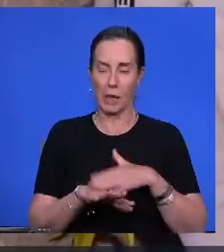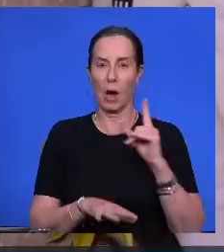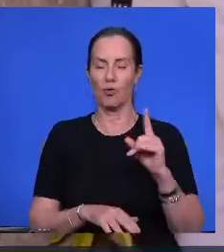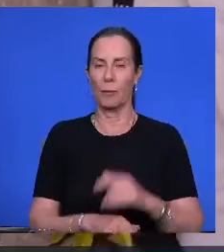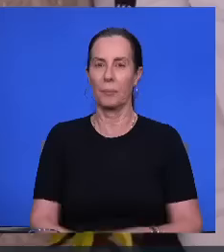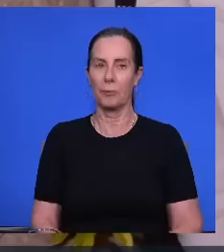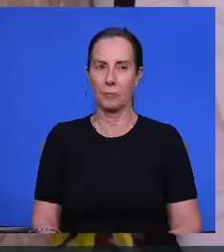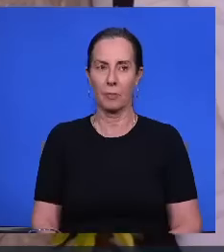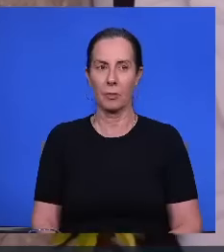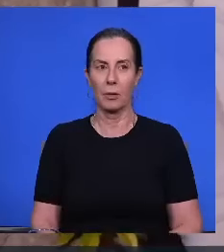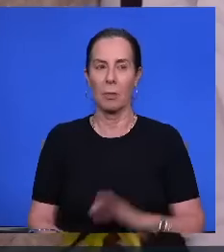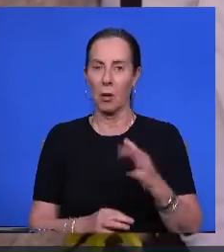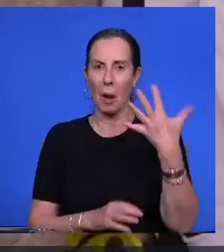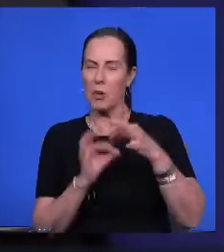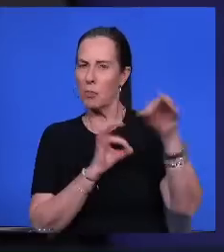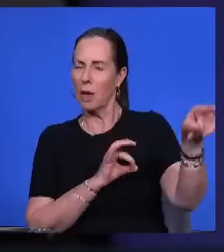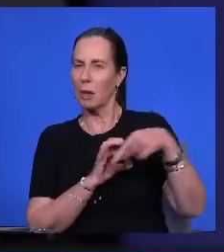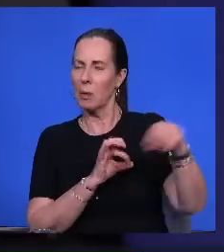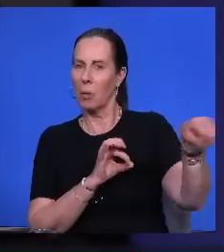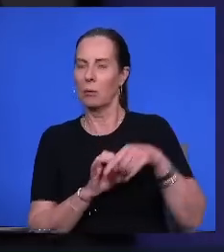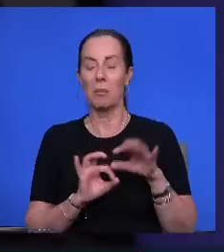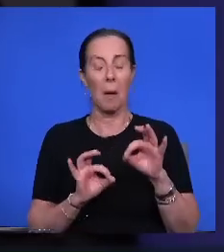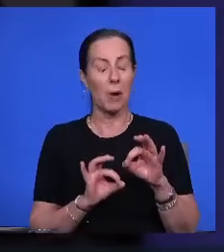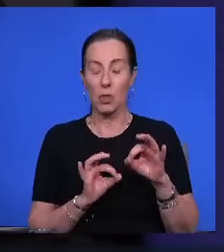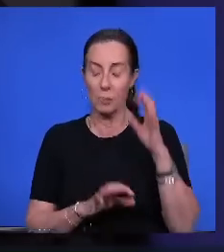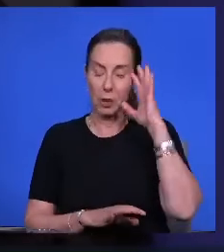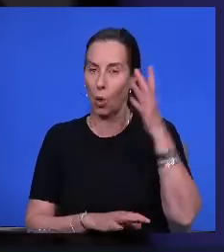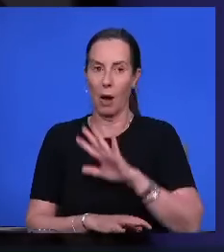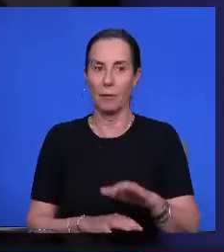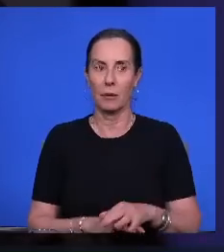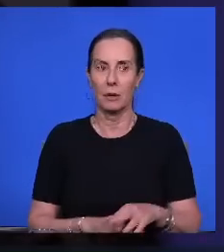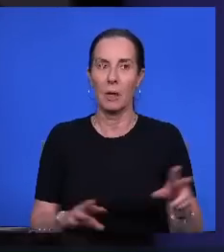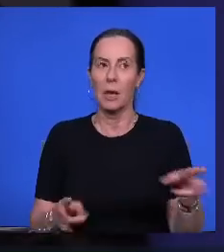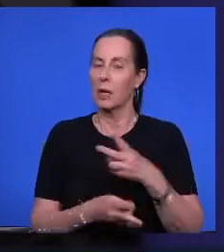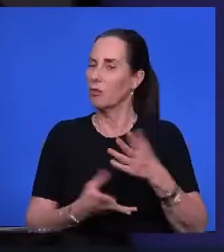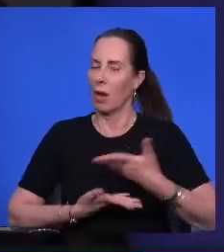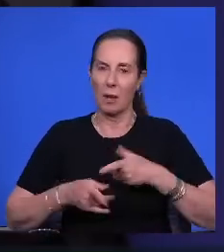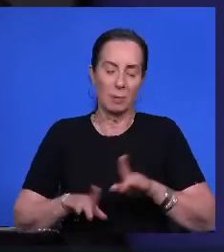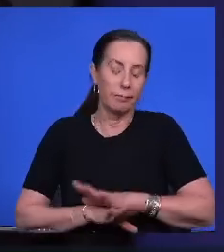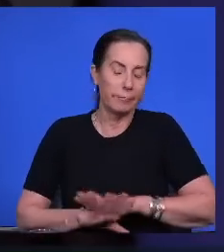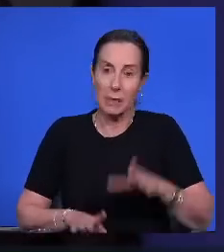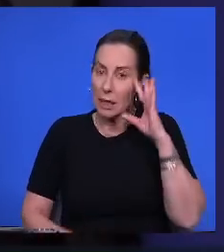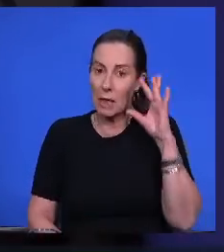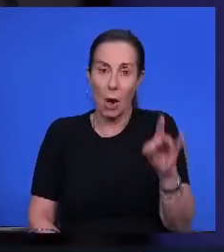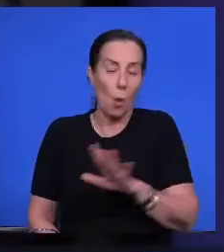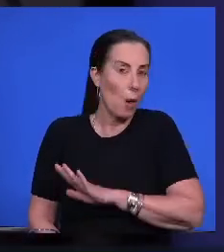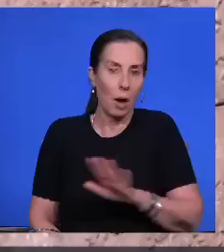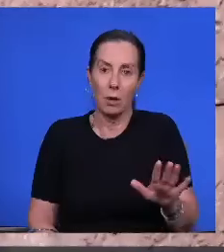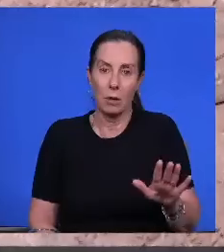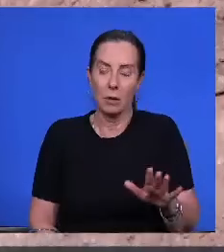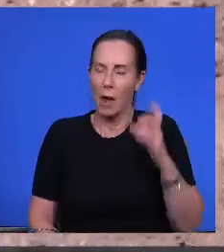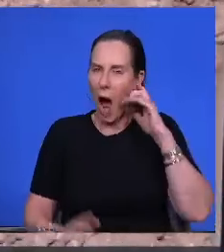של 5 מטרים מהבית שלך? ממש מטורף. זה בלתי נסבל, הפוסט-טראומה הזו של הרעשים